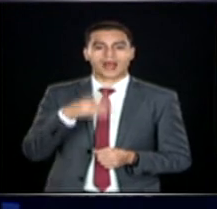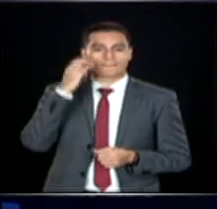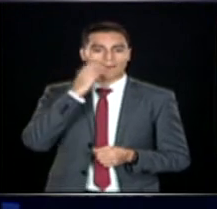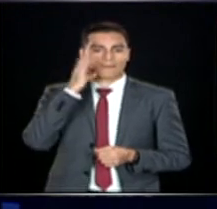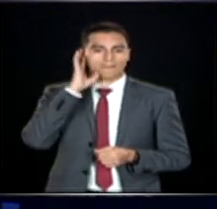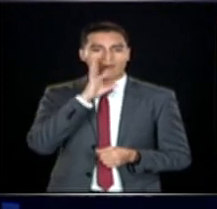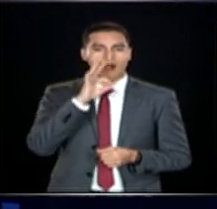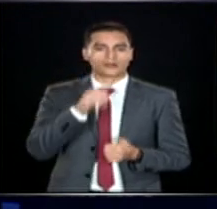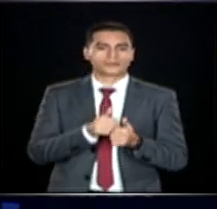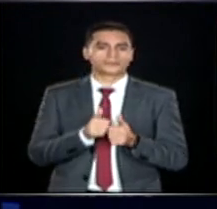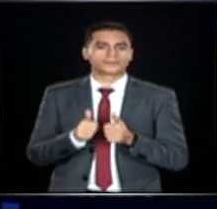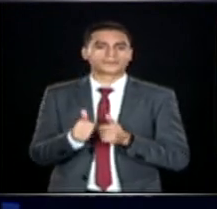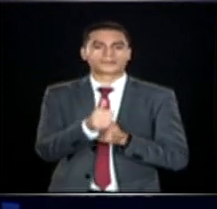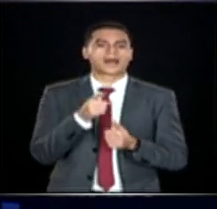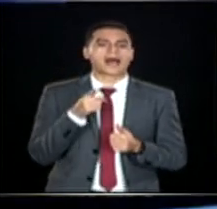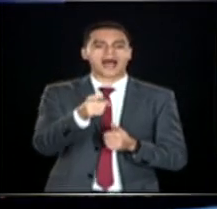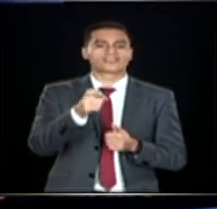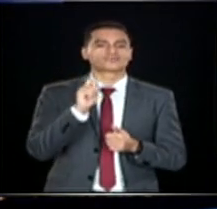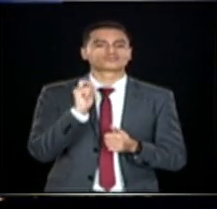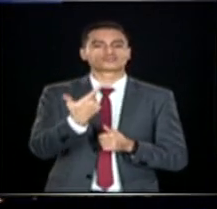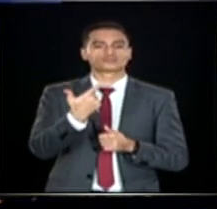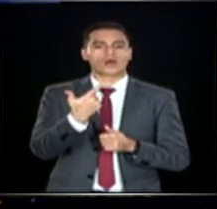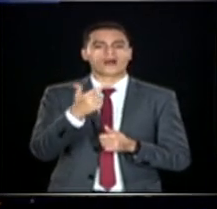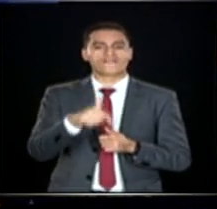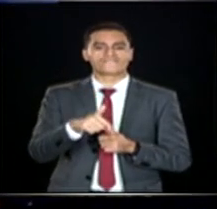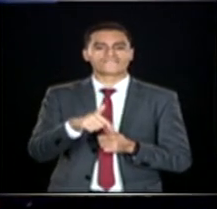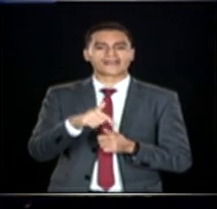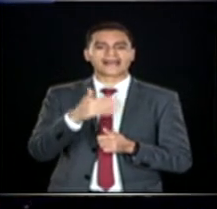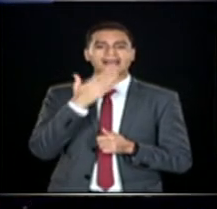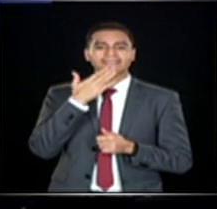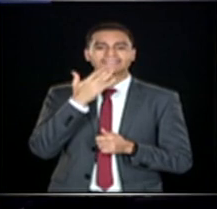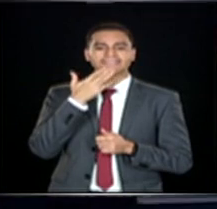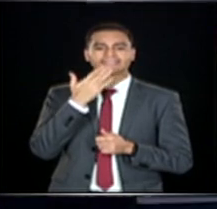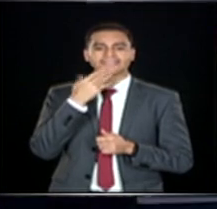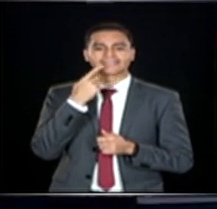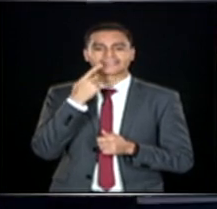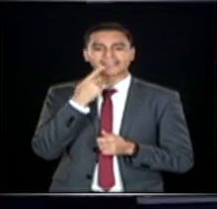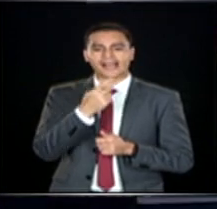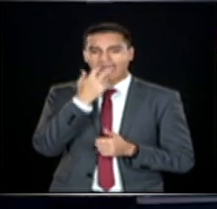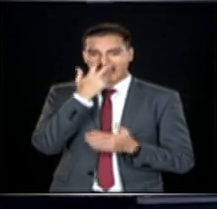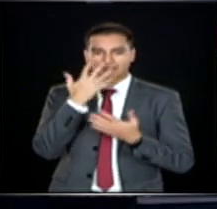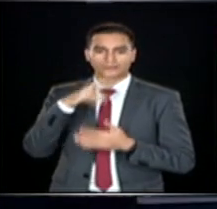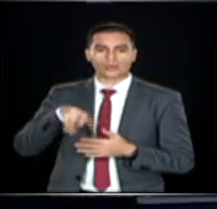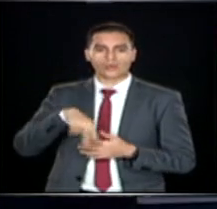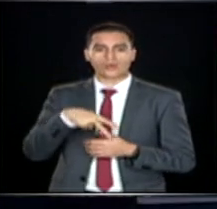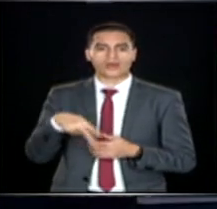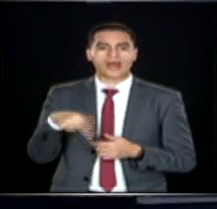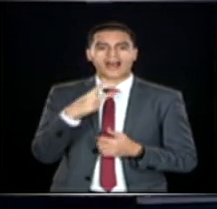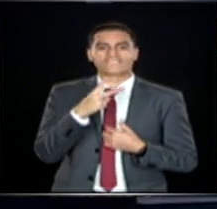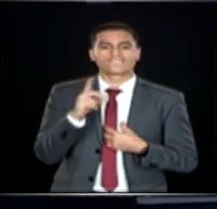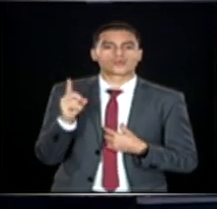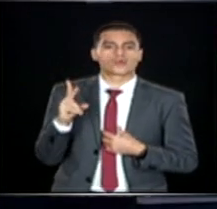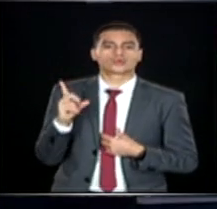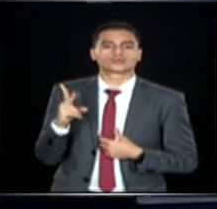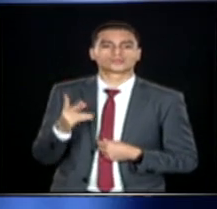لاعب اماراتي صاحب اسرع هدف في تاريخ كاس امم اسيا